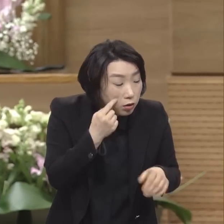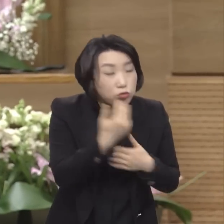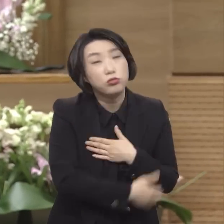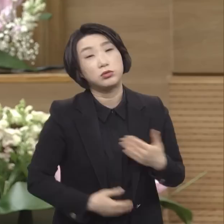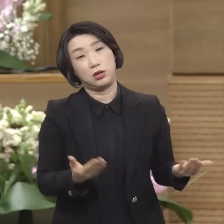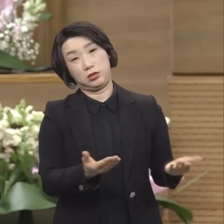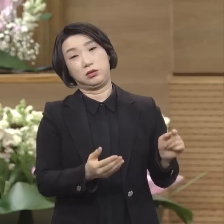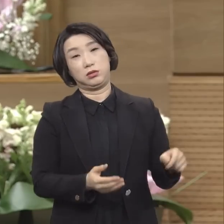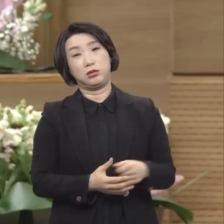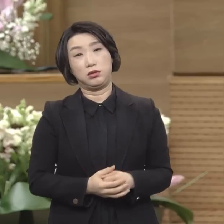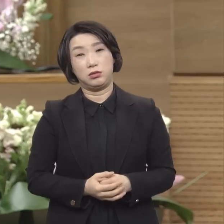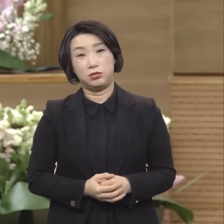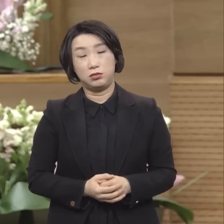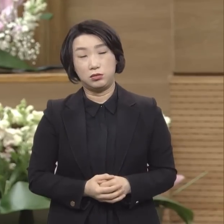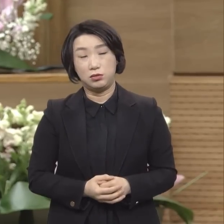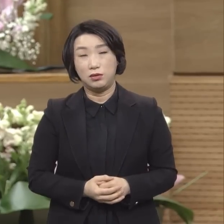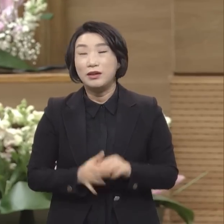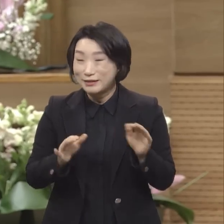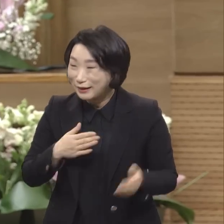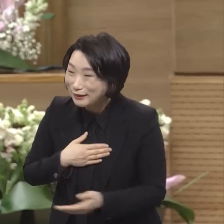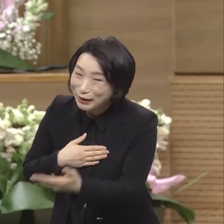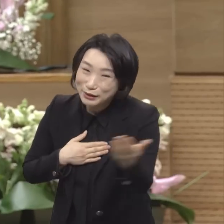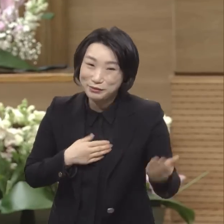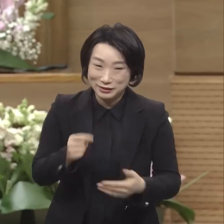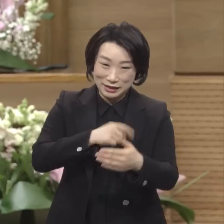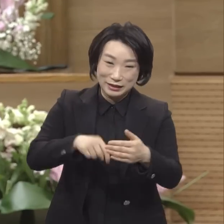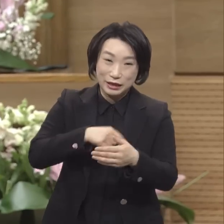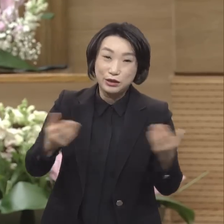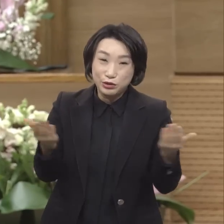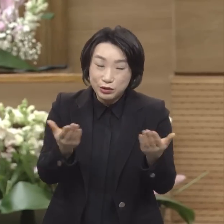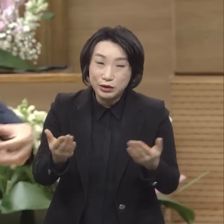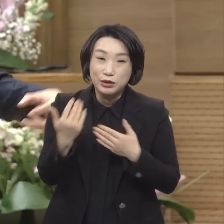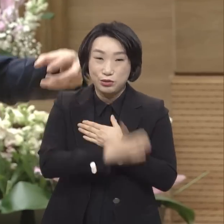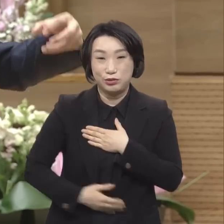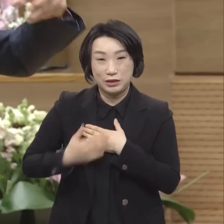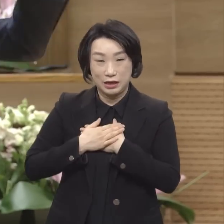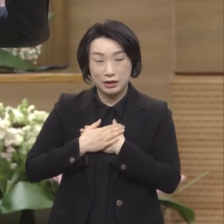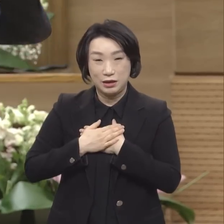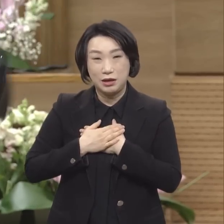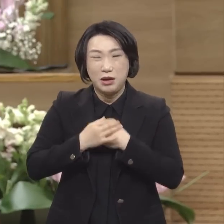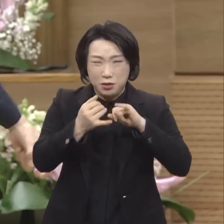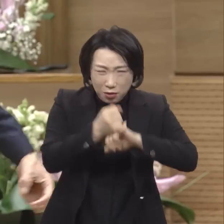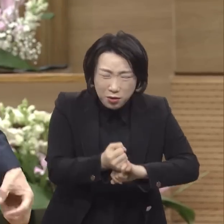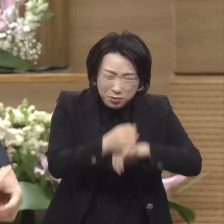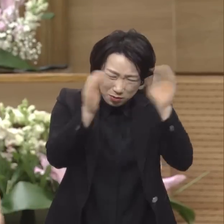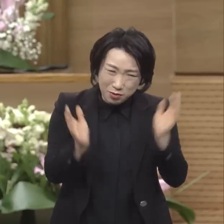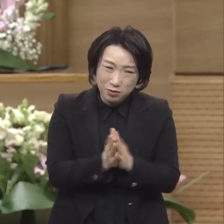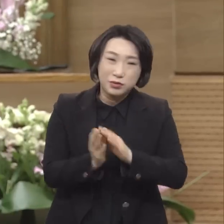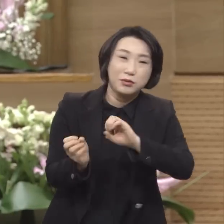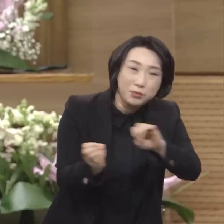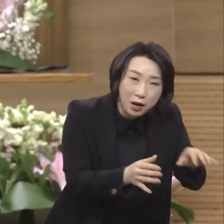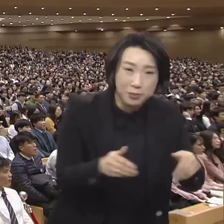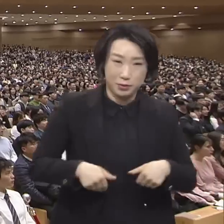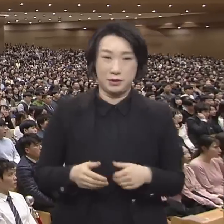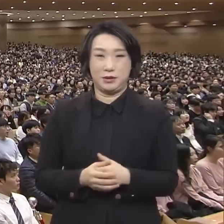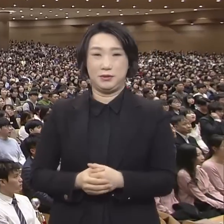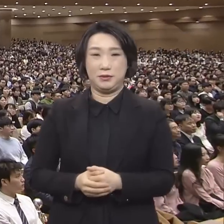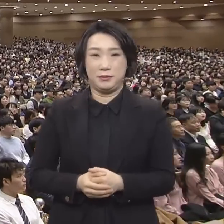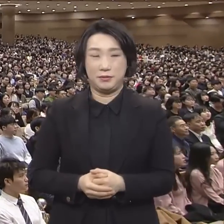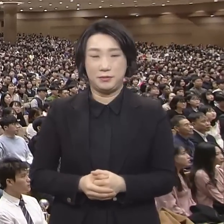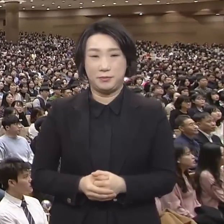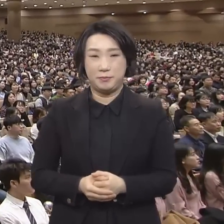일이야. 그래서 여러분 속에 육신의 육체의 일이 반드시 무너져 버려야 된다.